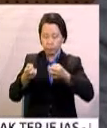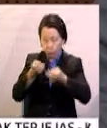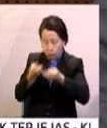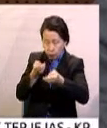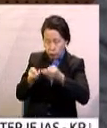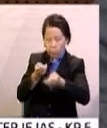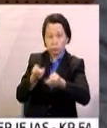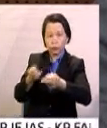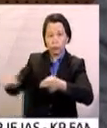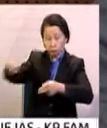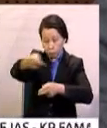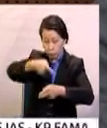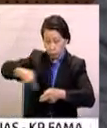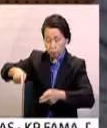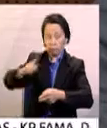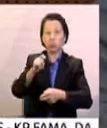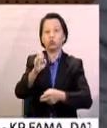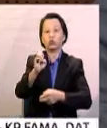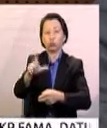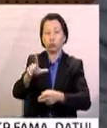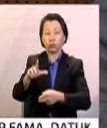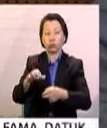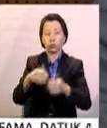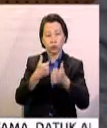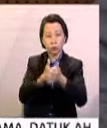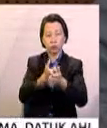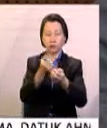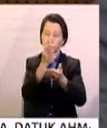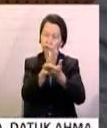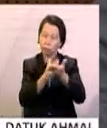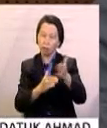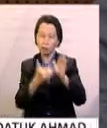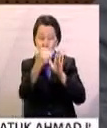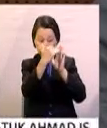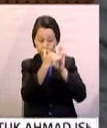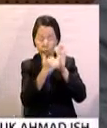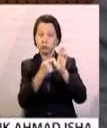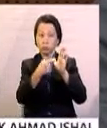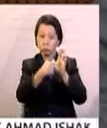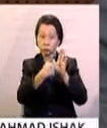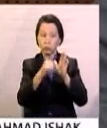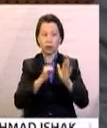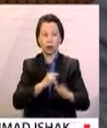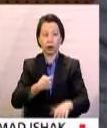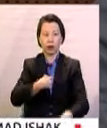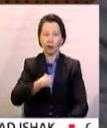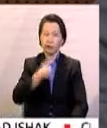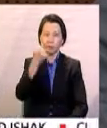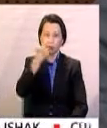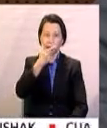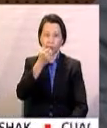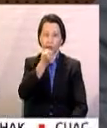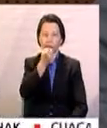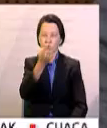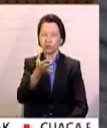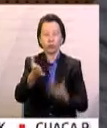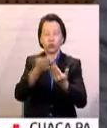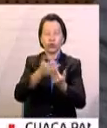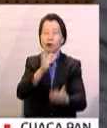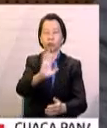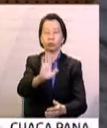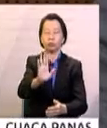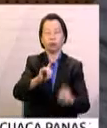uruskannya berdasarkan beberapa prinsip yang saya tak mahu sebut mudah lah,